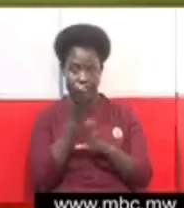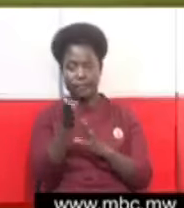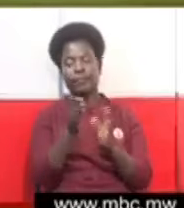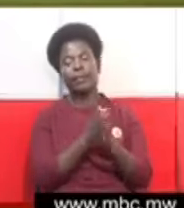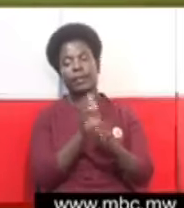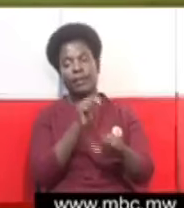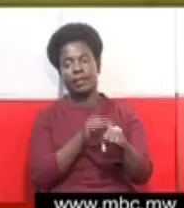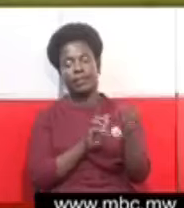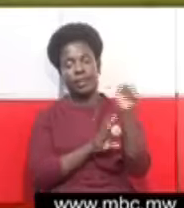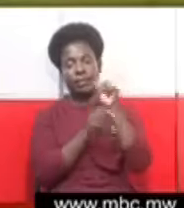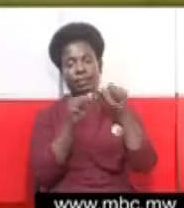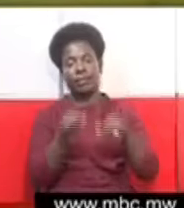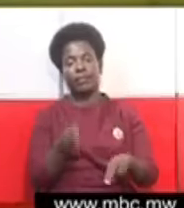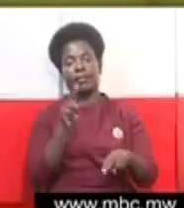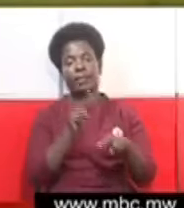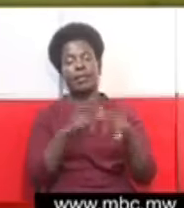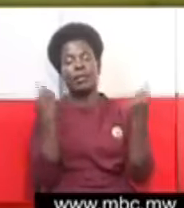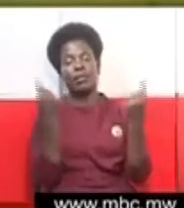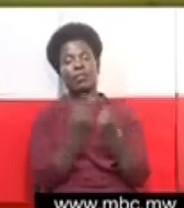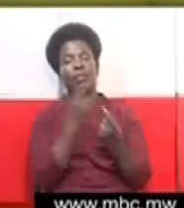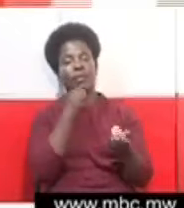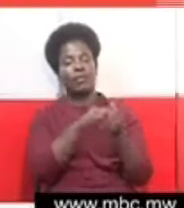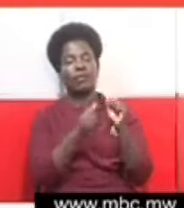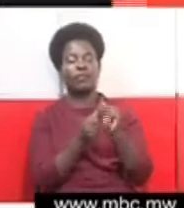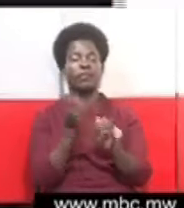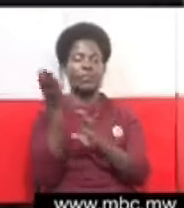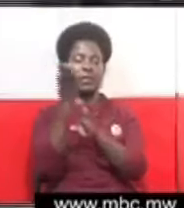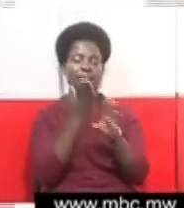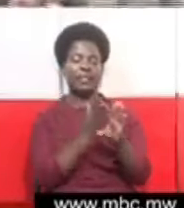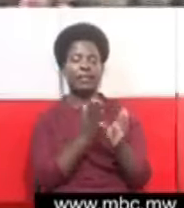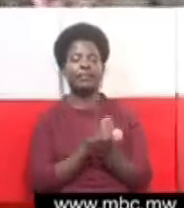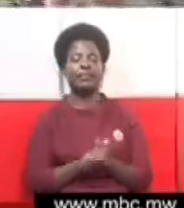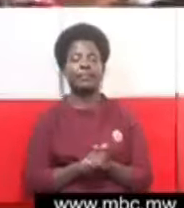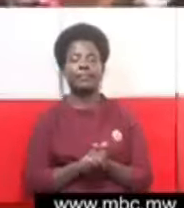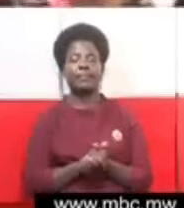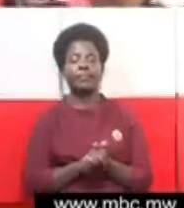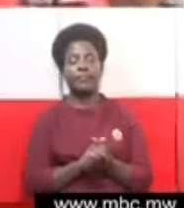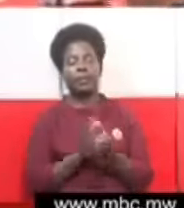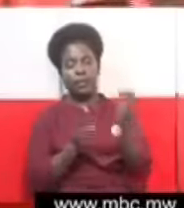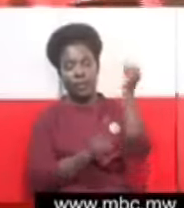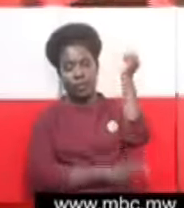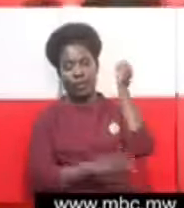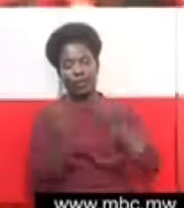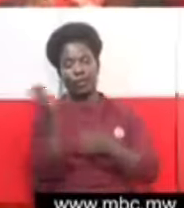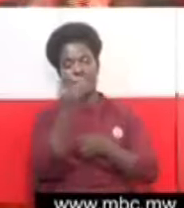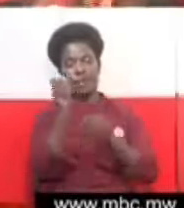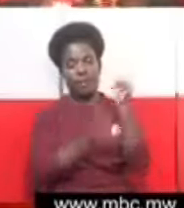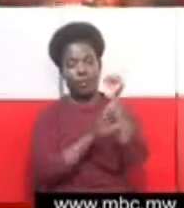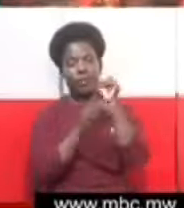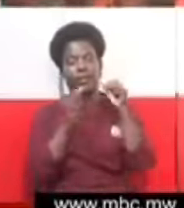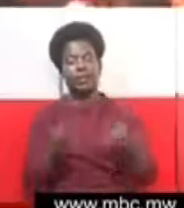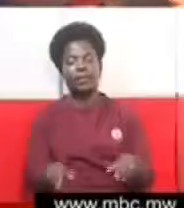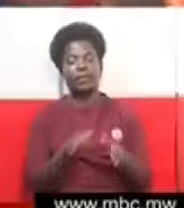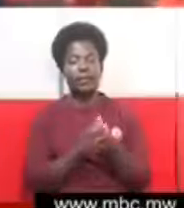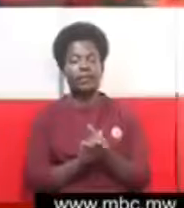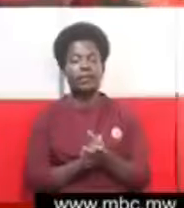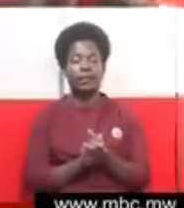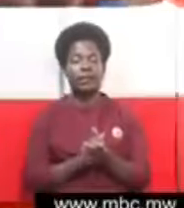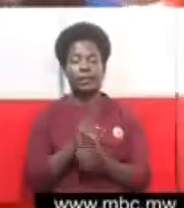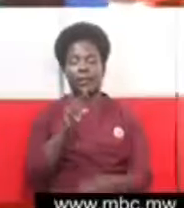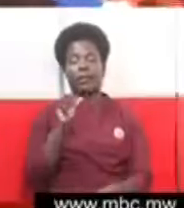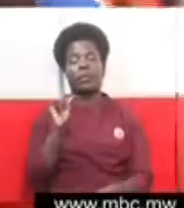dziko lino lakhala likukumana ndi mavuto osiyana-siyana. Wachimiri kwa president wa dziko lino Dr. Michael